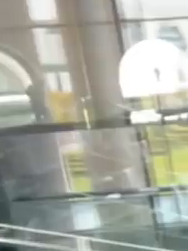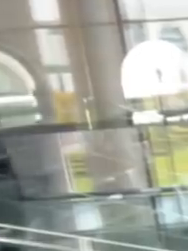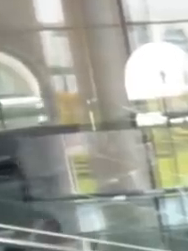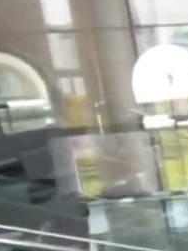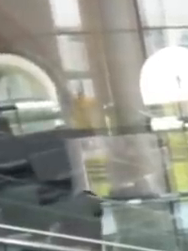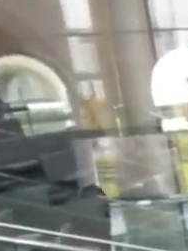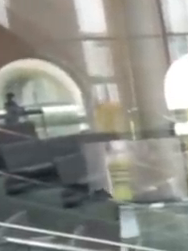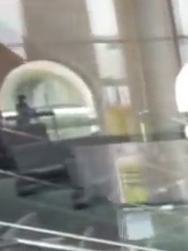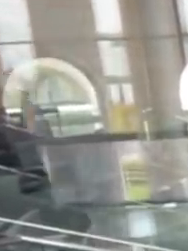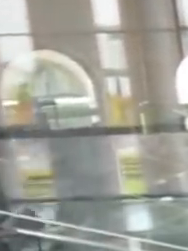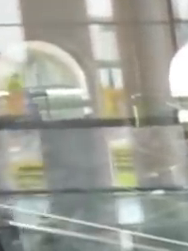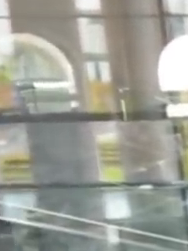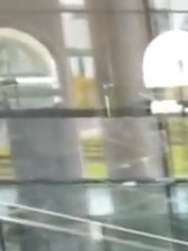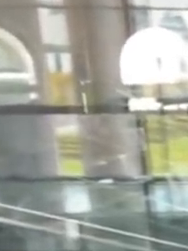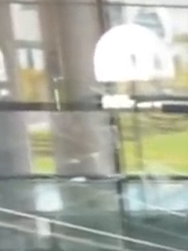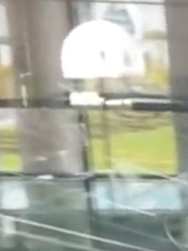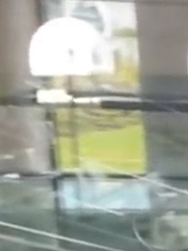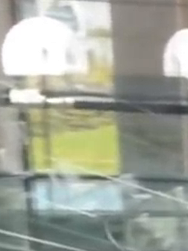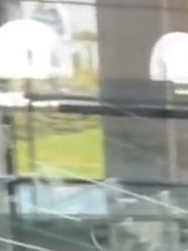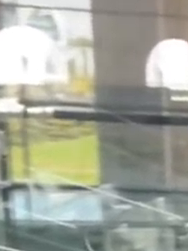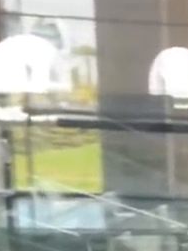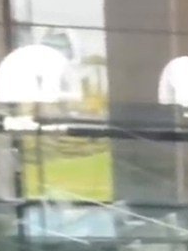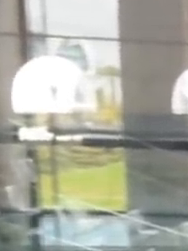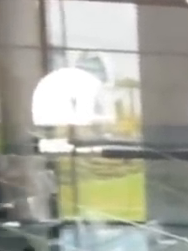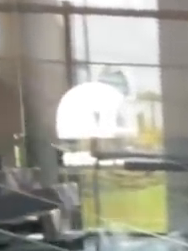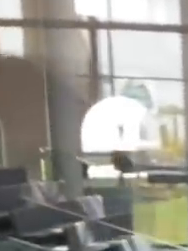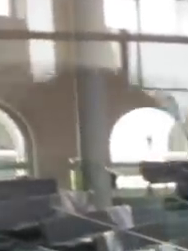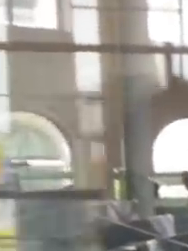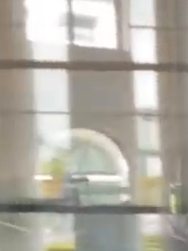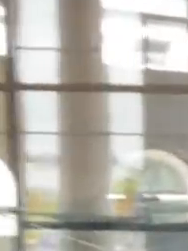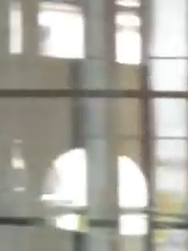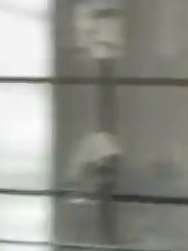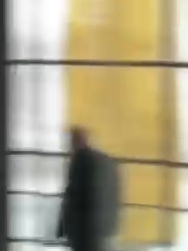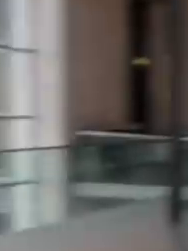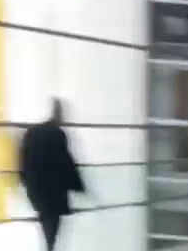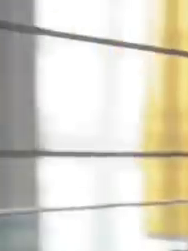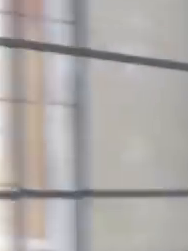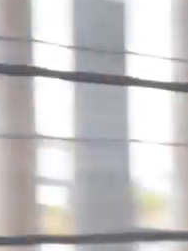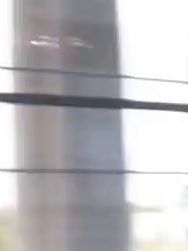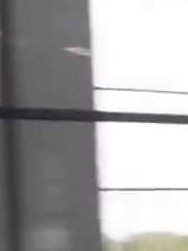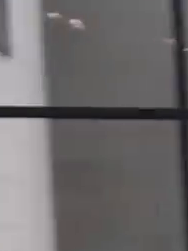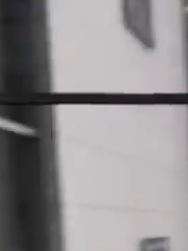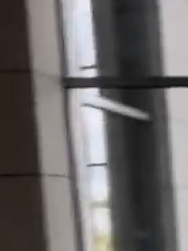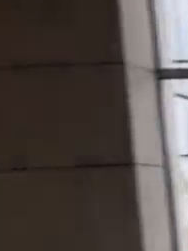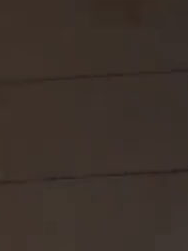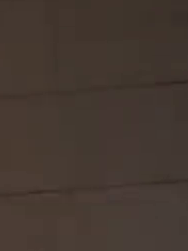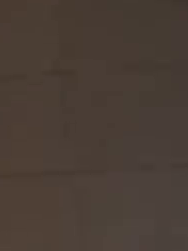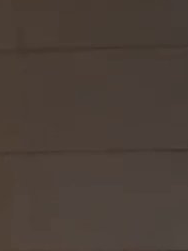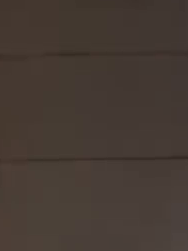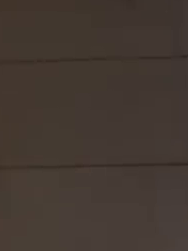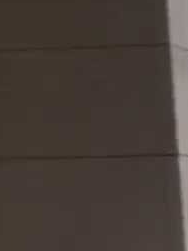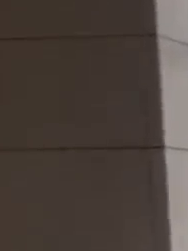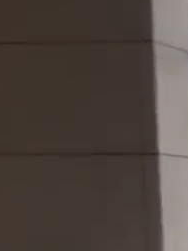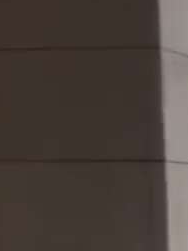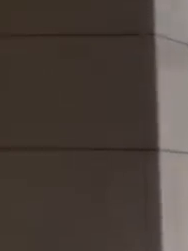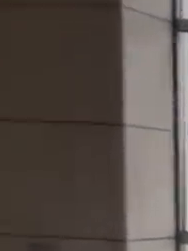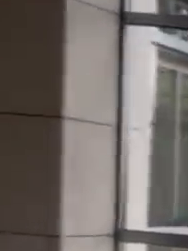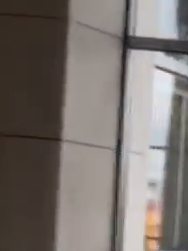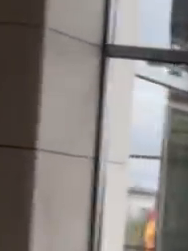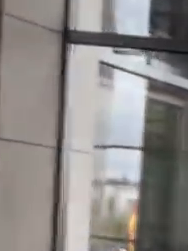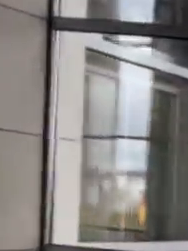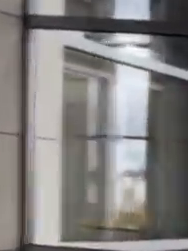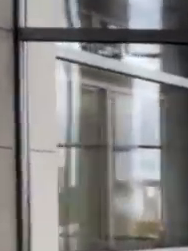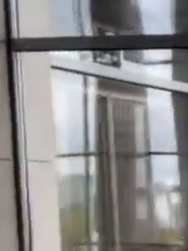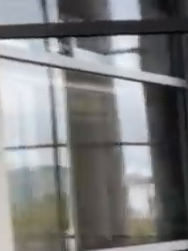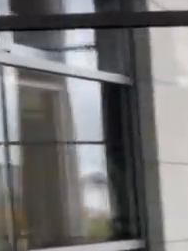Schneidewind-Hartnagel von Bündnis 90, die Grünen. Also hier aus dem Deutschen Bundestag, hier nochmal der Blick aus dem